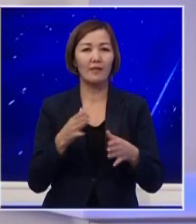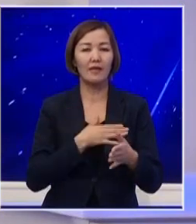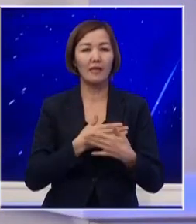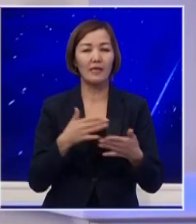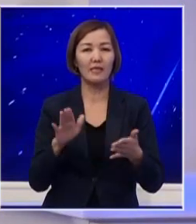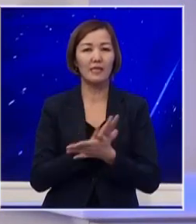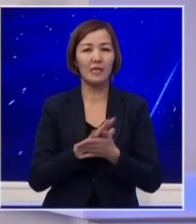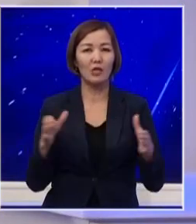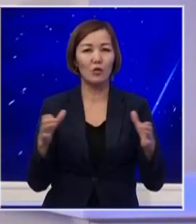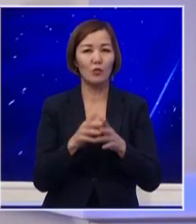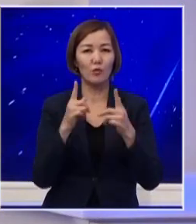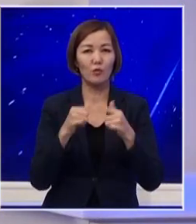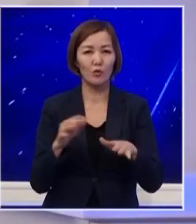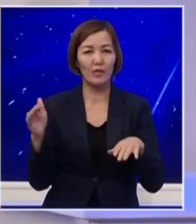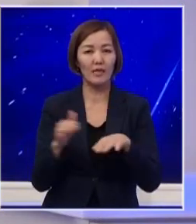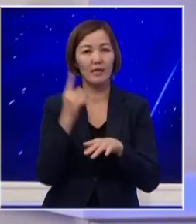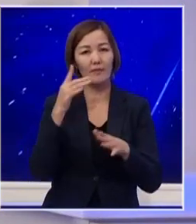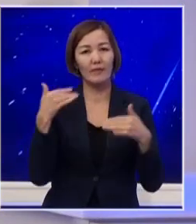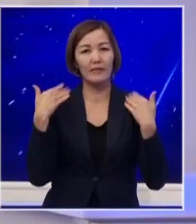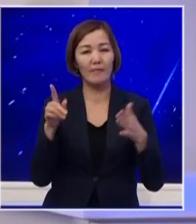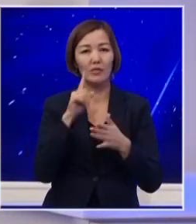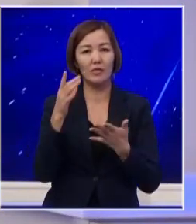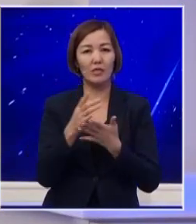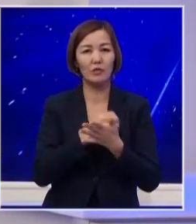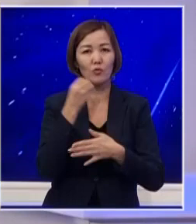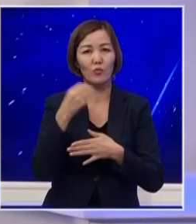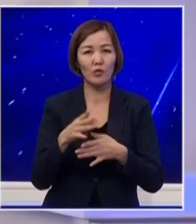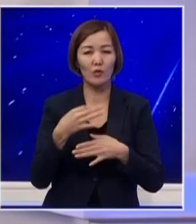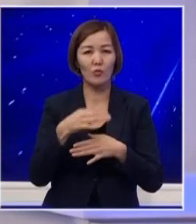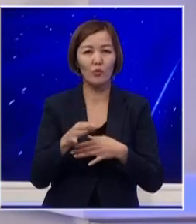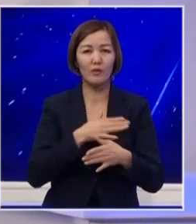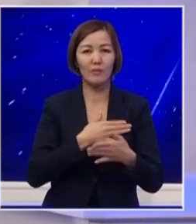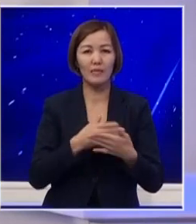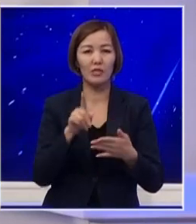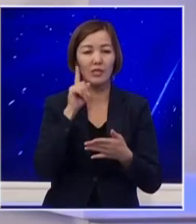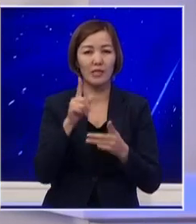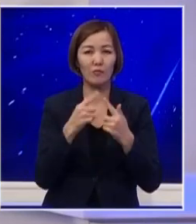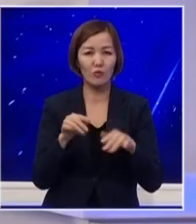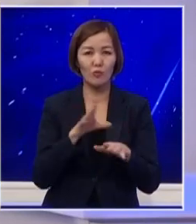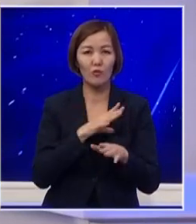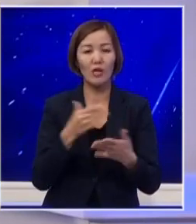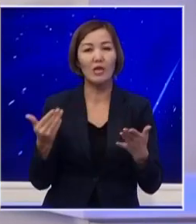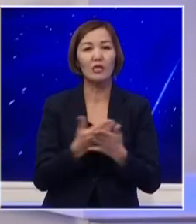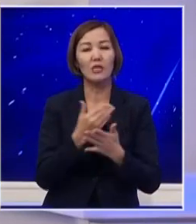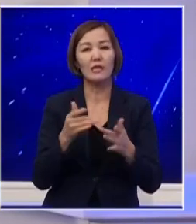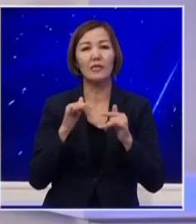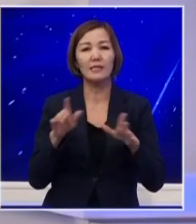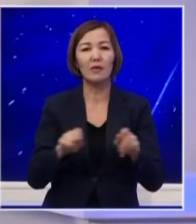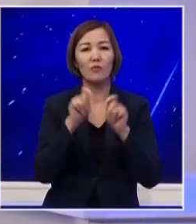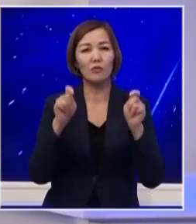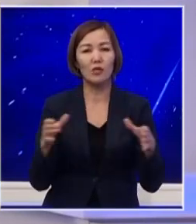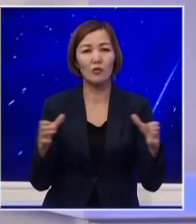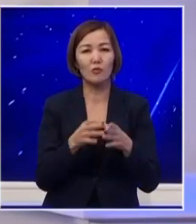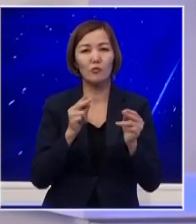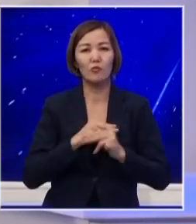рет автоеріктілер клубы құрылды. Игі бастамаға жастар ресурстық орталығы мен өңірдің белсенді жастары мұрындық болды. Жаңадан іске